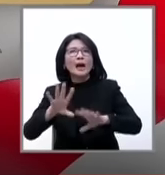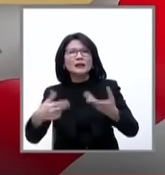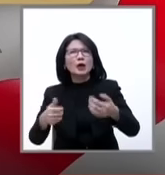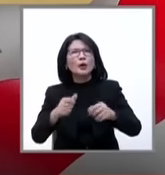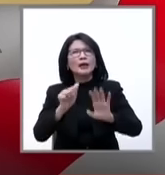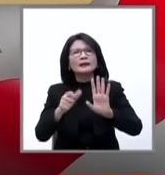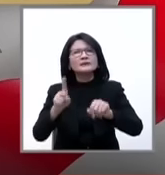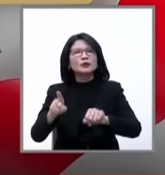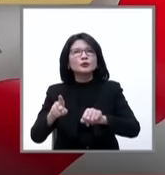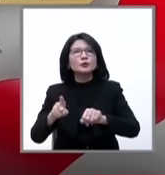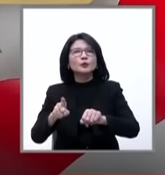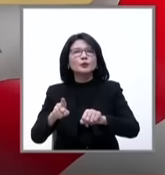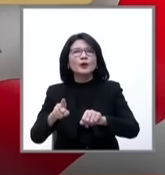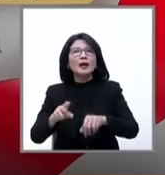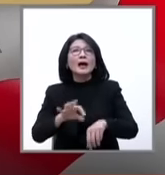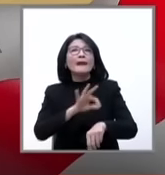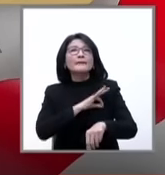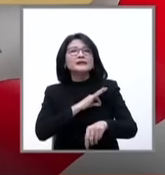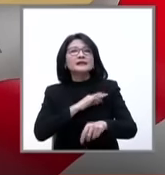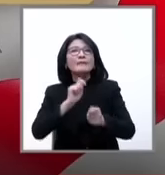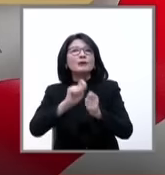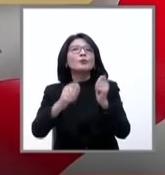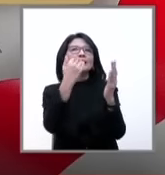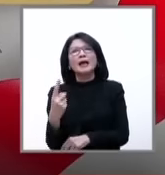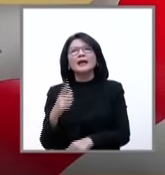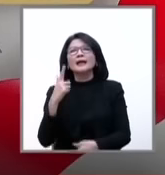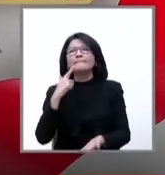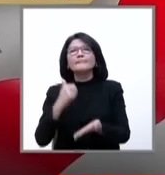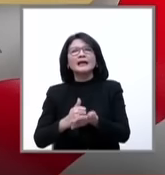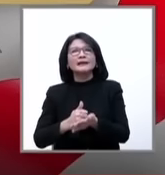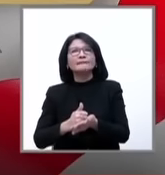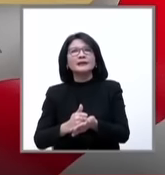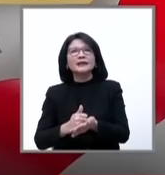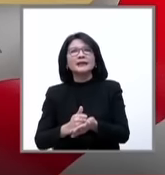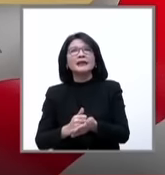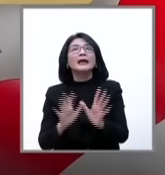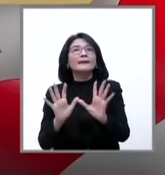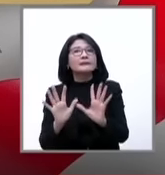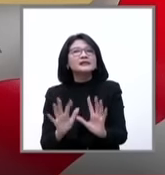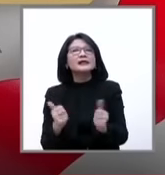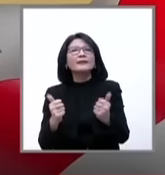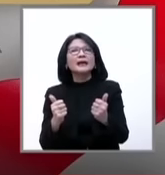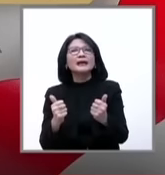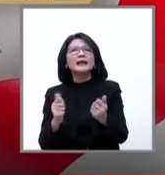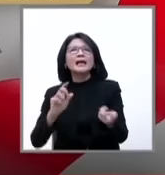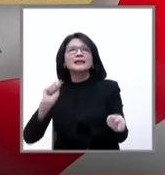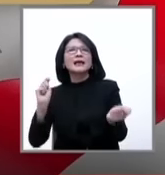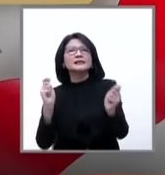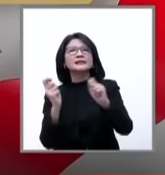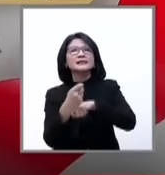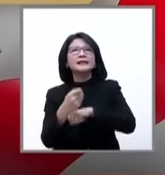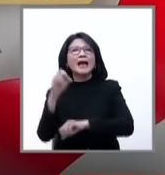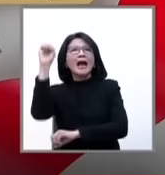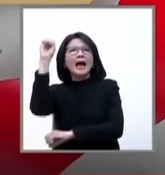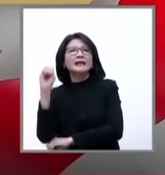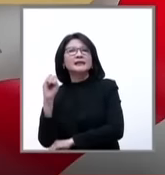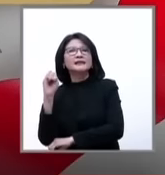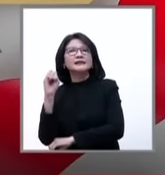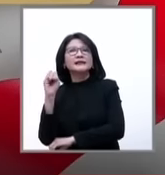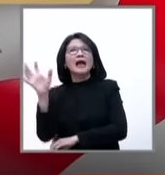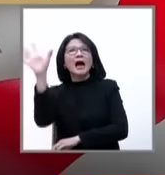Karena gimmick merupakan representasi karakter. Pertanyaannya, apakah wakil presiden dengan karakter seperti itu